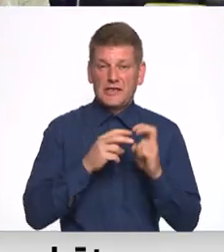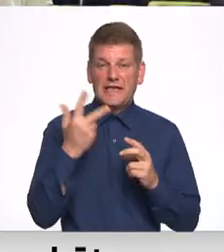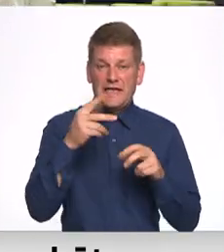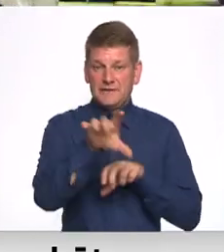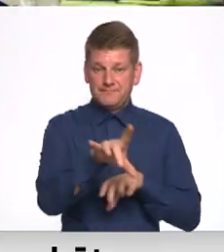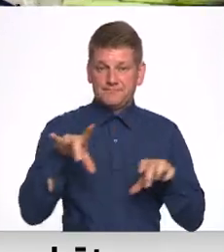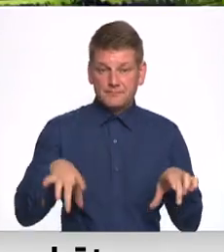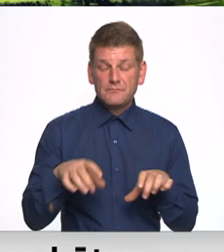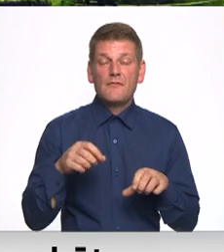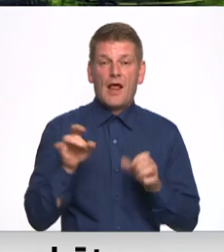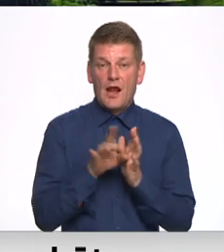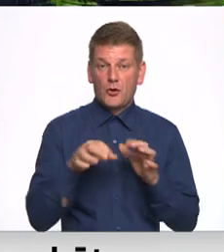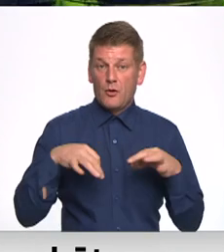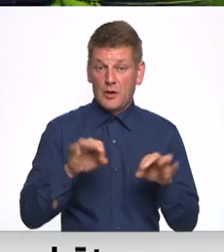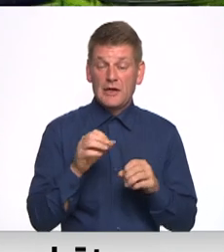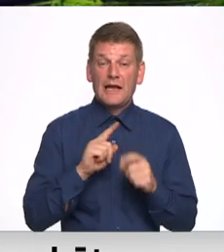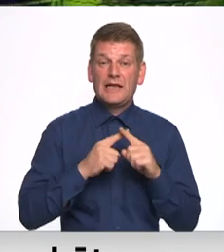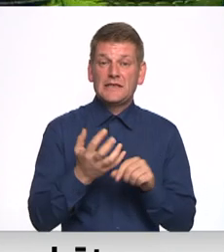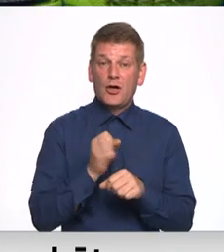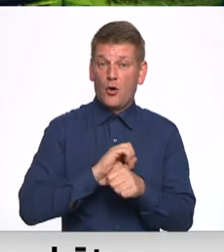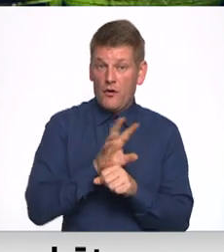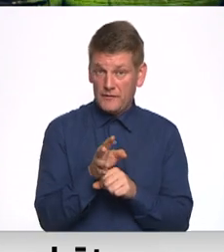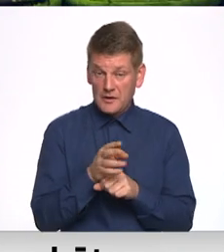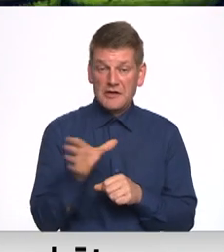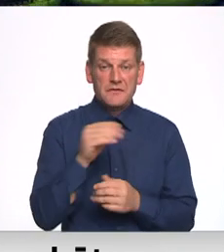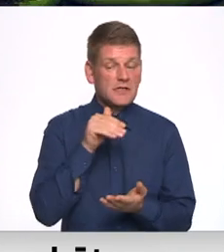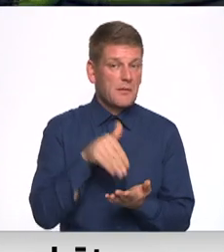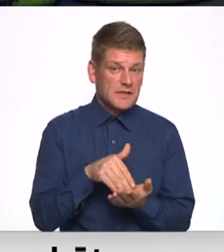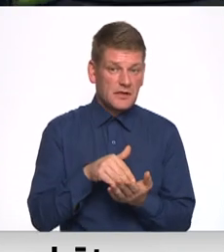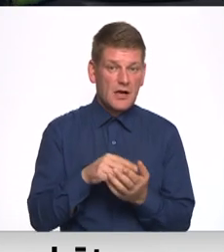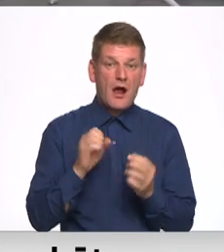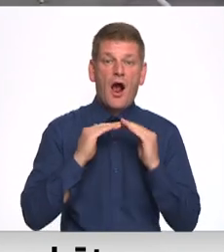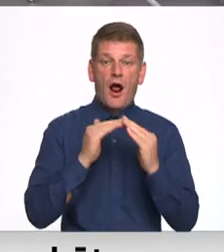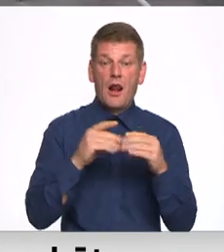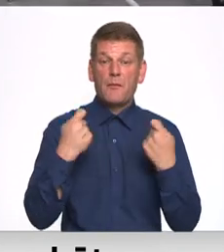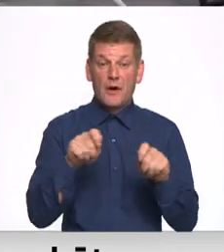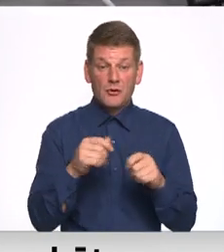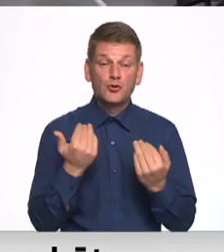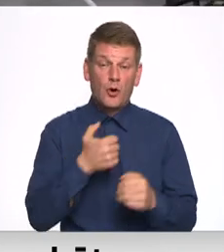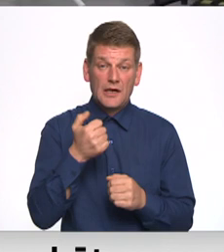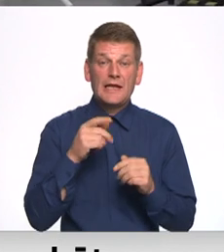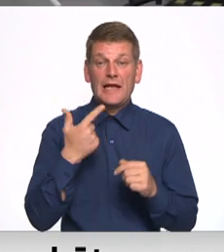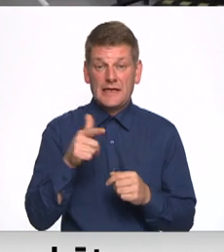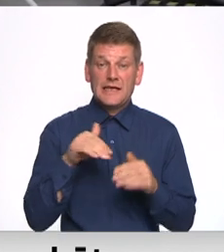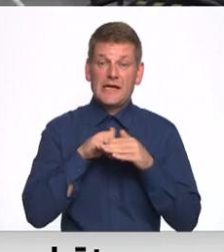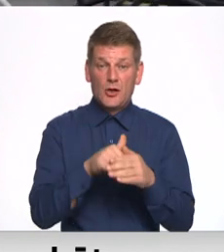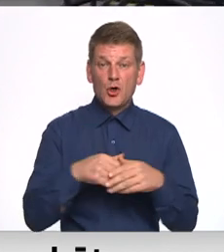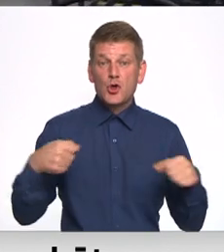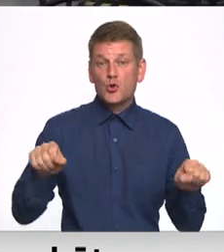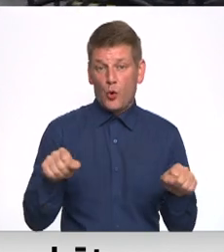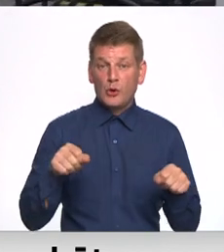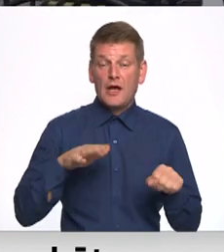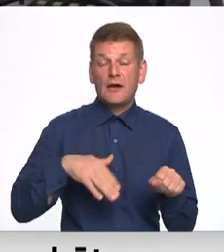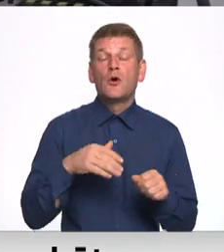trīsriteņu elektrobraucamos. Taču līdz ar Covida ierobežojumiem viss apstājās. Halli pārdeva un šogad līdzekļus ieguldīja skūteru